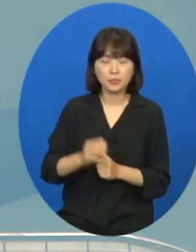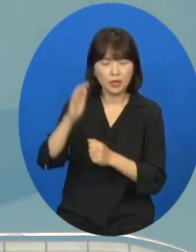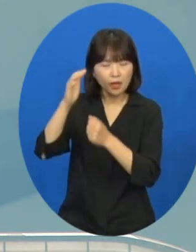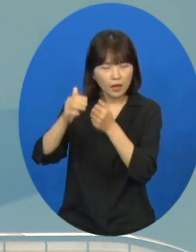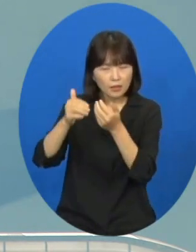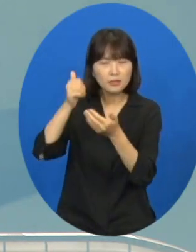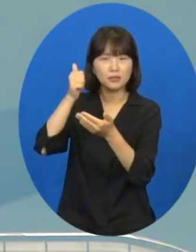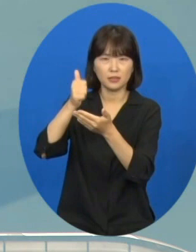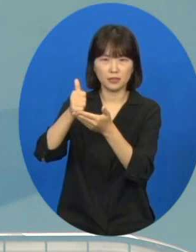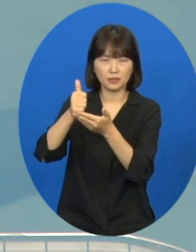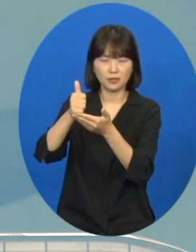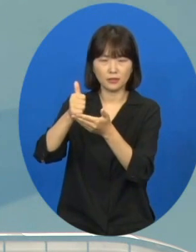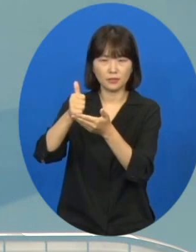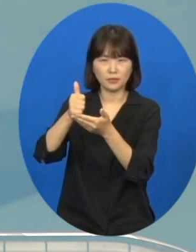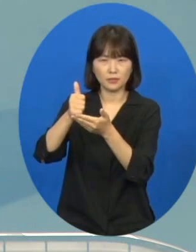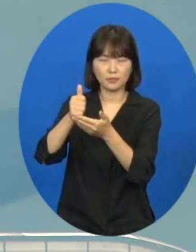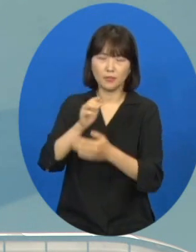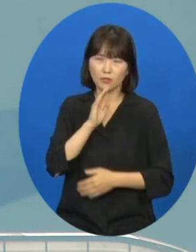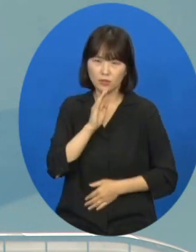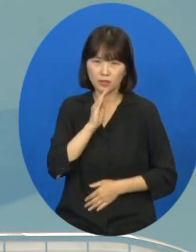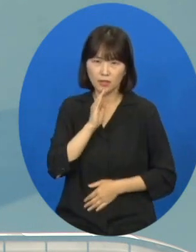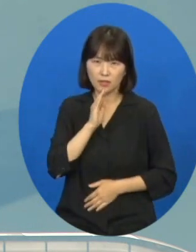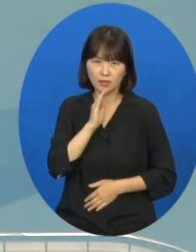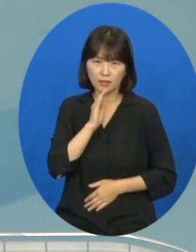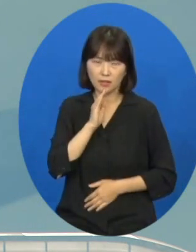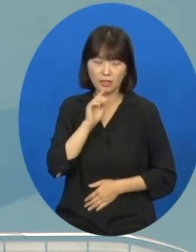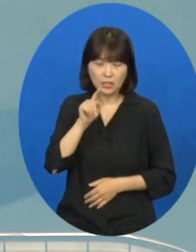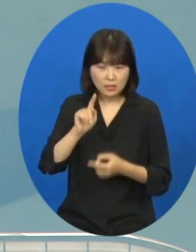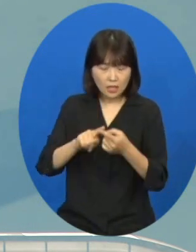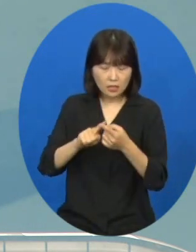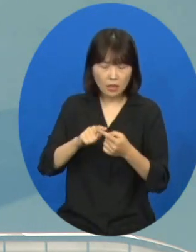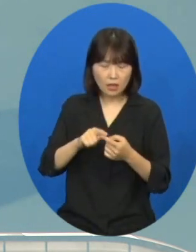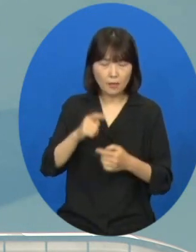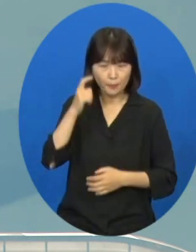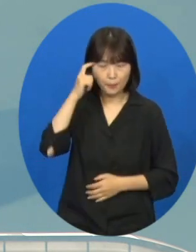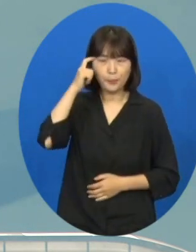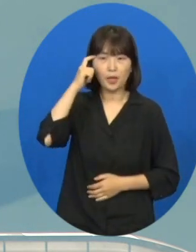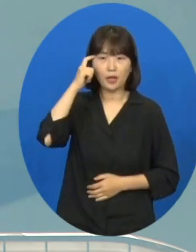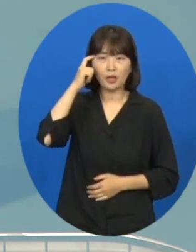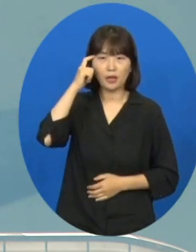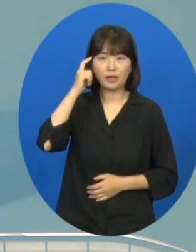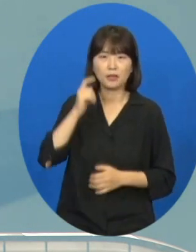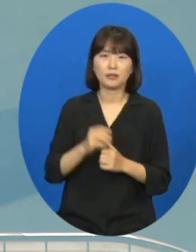하나님이시구나. 이분이 하나님이시구나. 그 사실을 알고 나니까